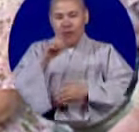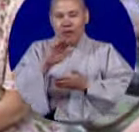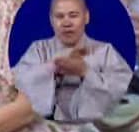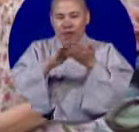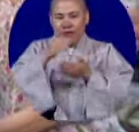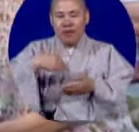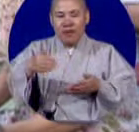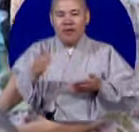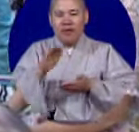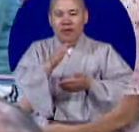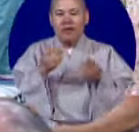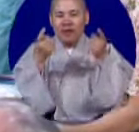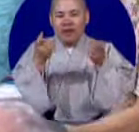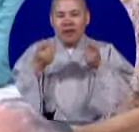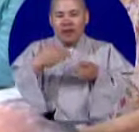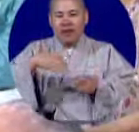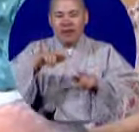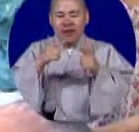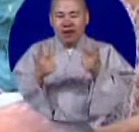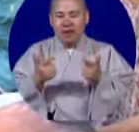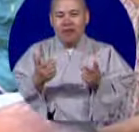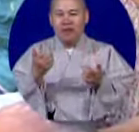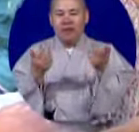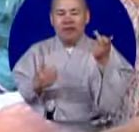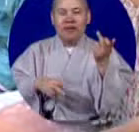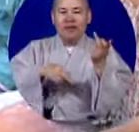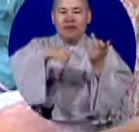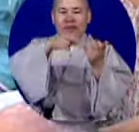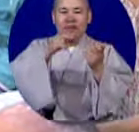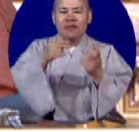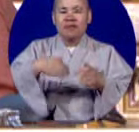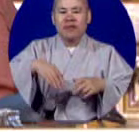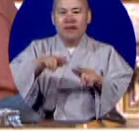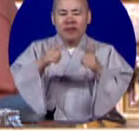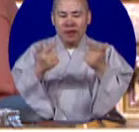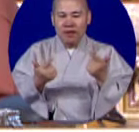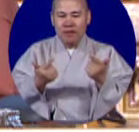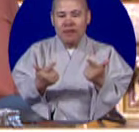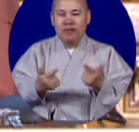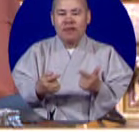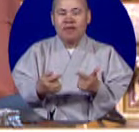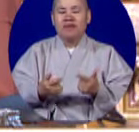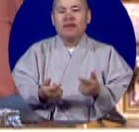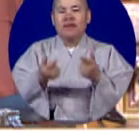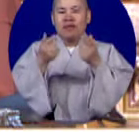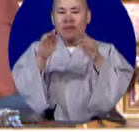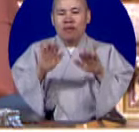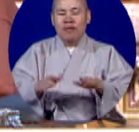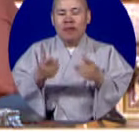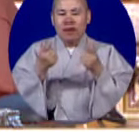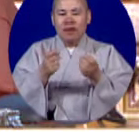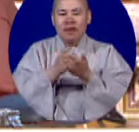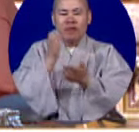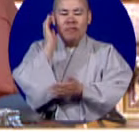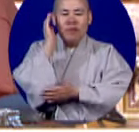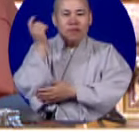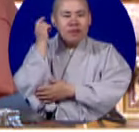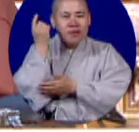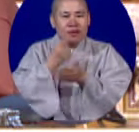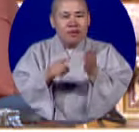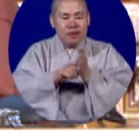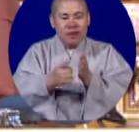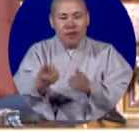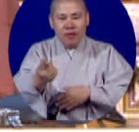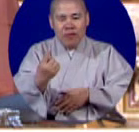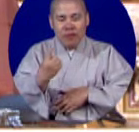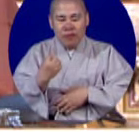가시고 산에도 안 가시고 이렇게 법문 들으러 오신 것은 아주